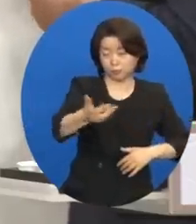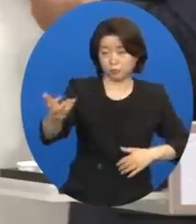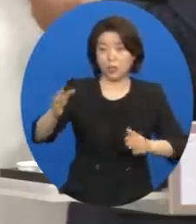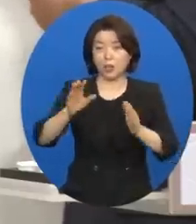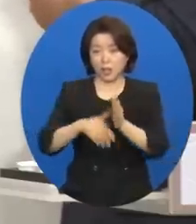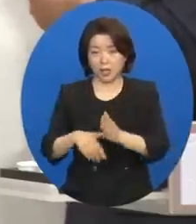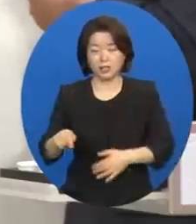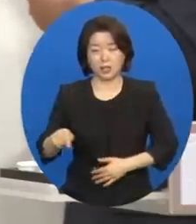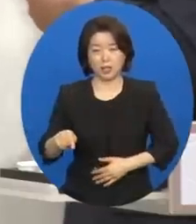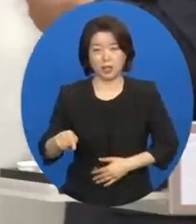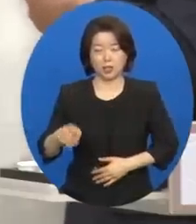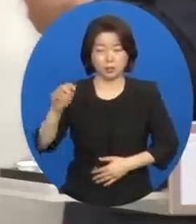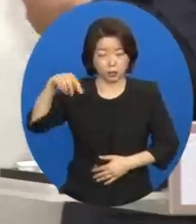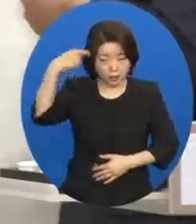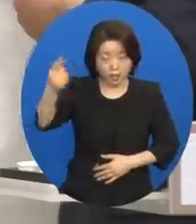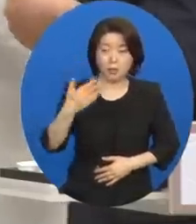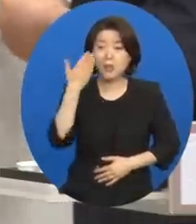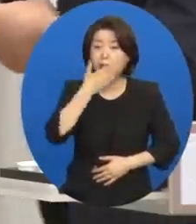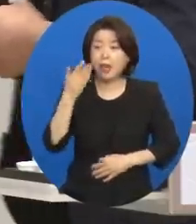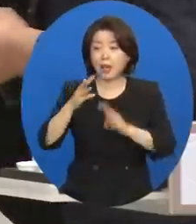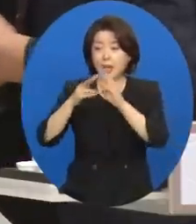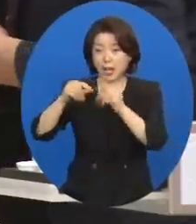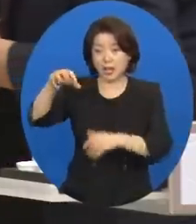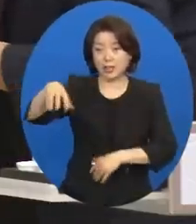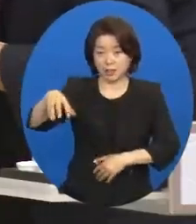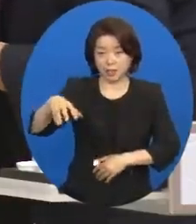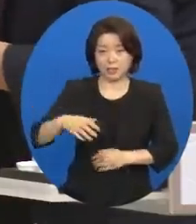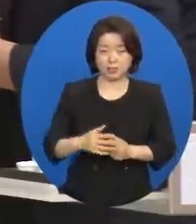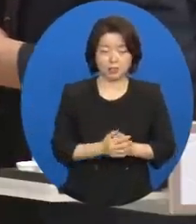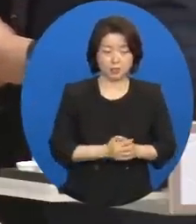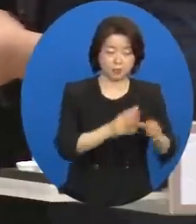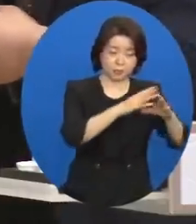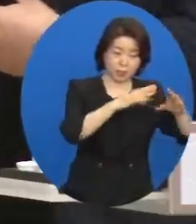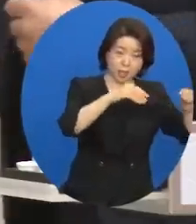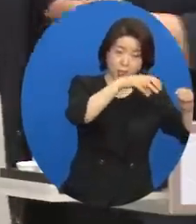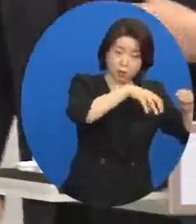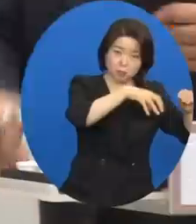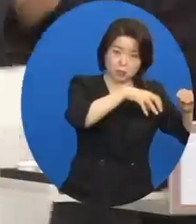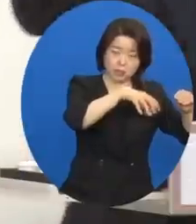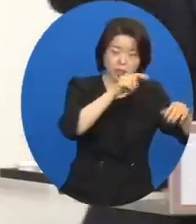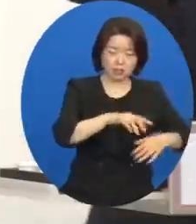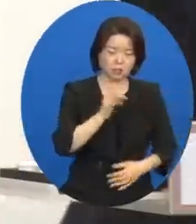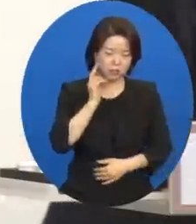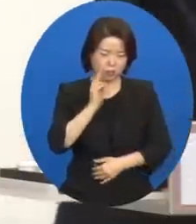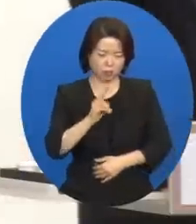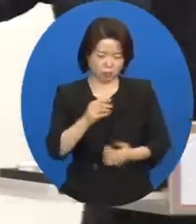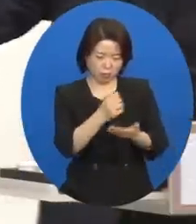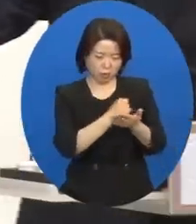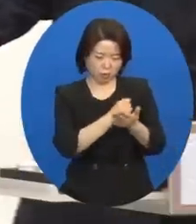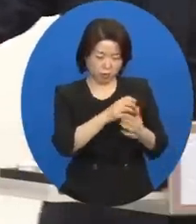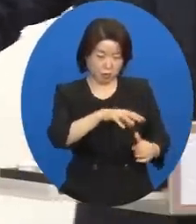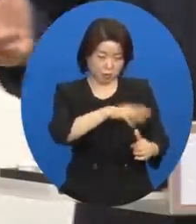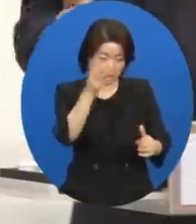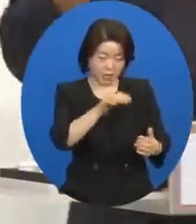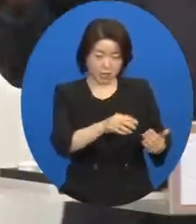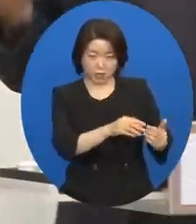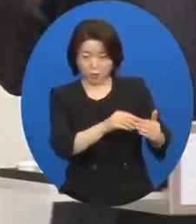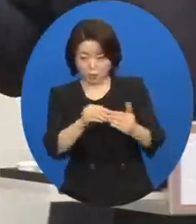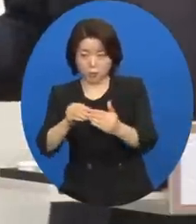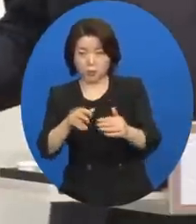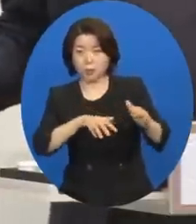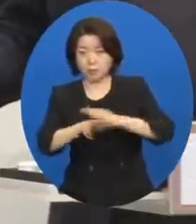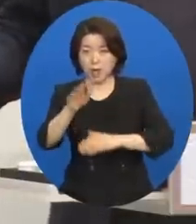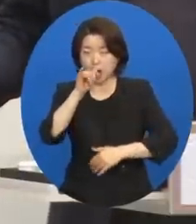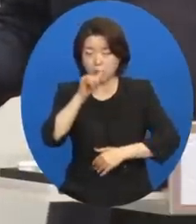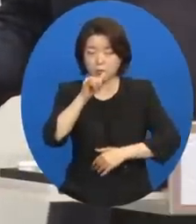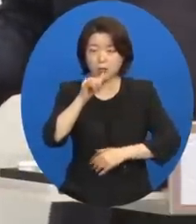그리고 나중에 가나안에서 자 애굽에서 그 끔찍한 운명에서 건져주시면 그러면 그보다 더